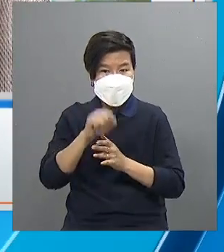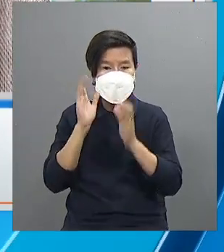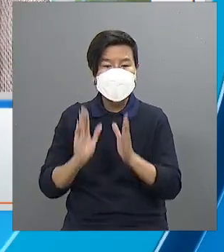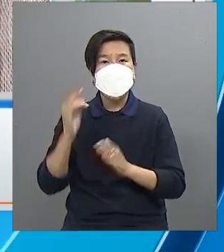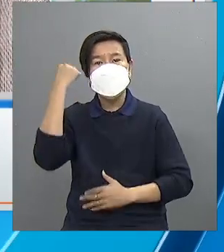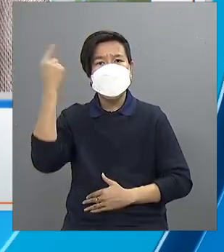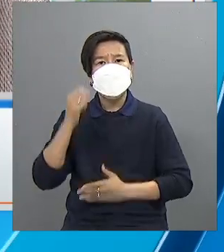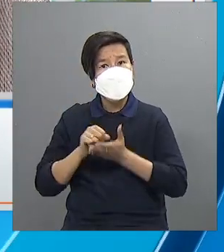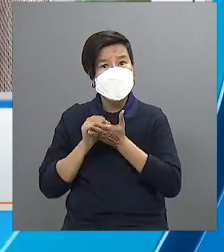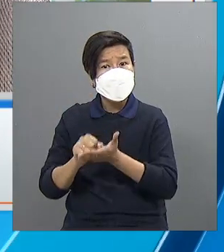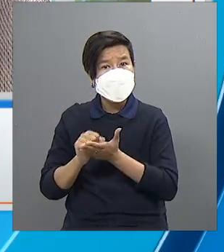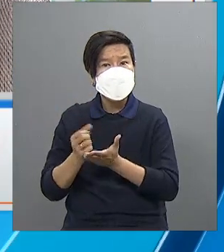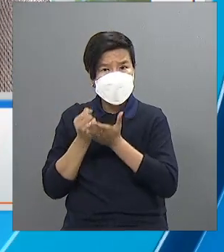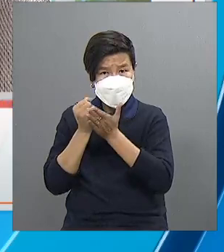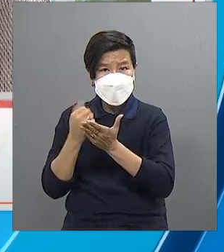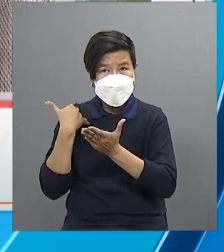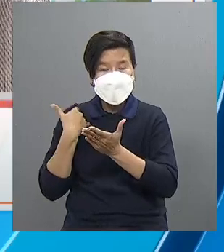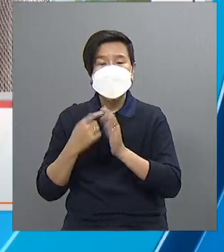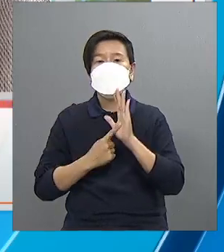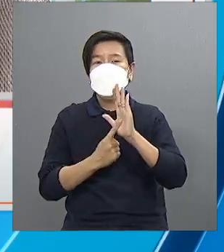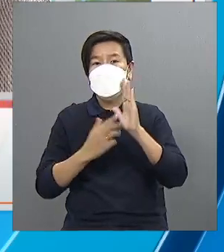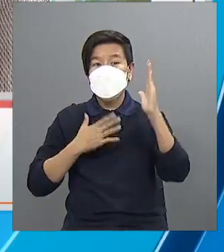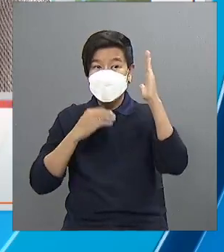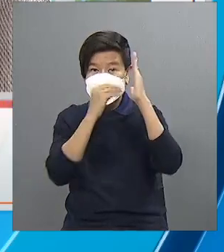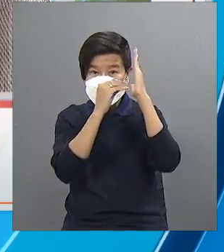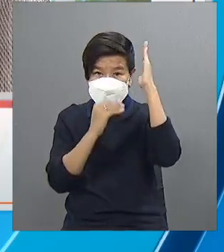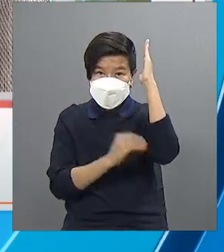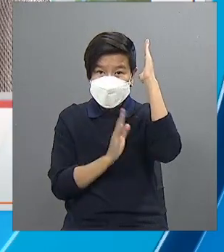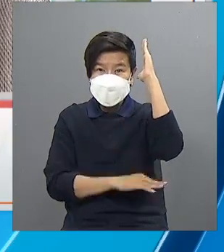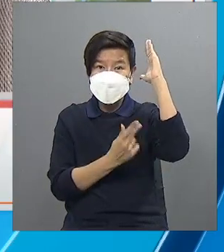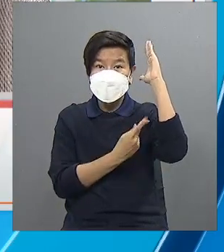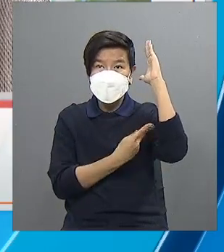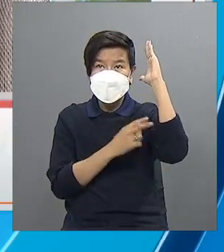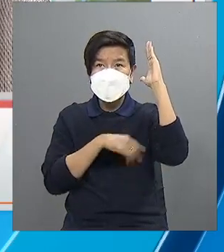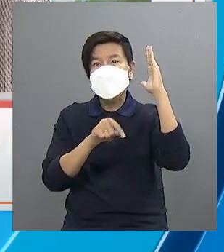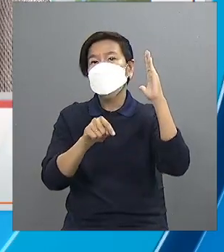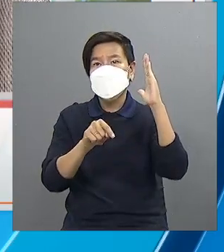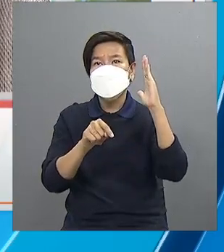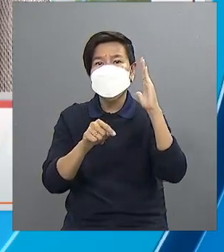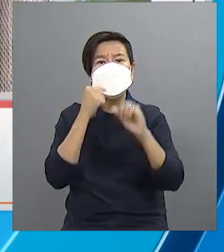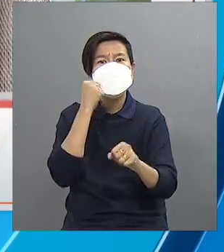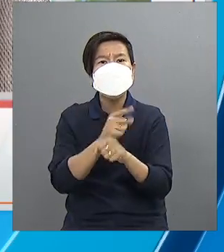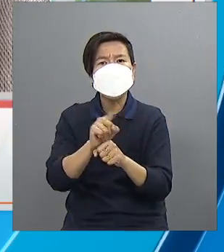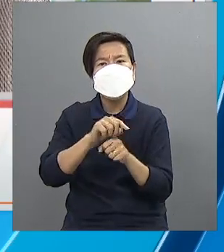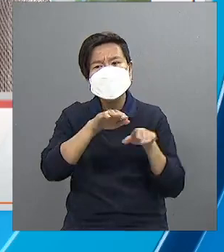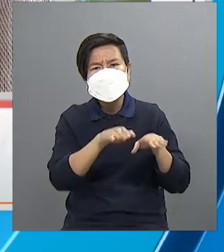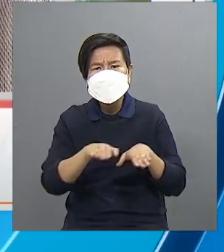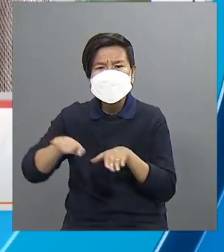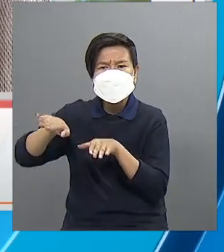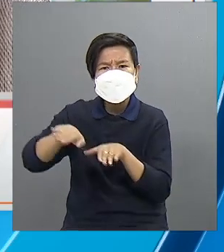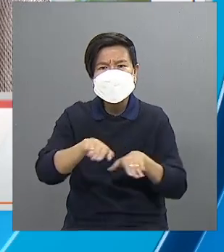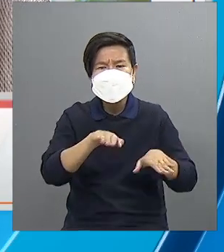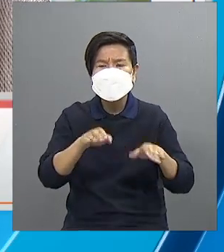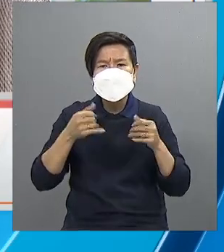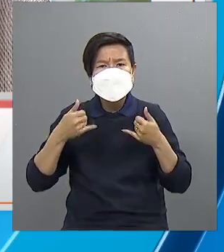ผมไปเที่วจอธุเกต แล้วไปเพล gereki ตเล่นเซอรฟ์แลทำอุปกรณของหาย ...เอกสารสคัญหายไป ...สา